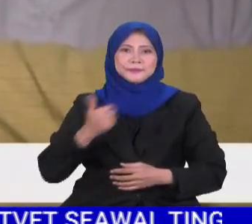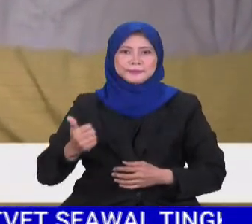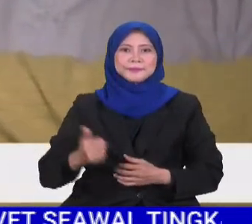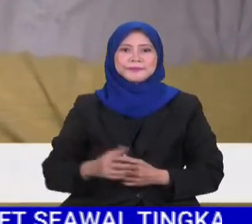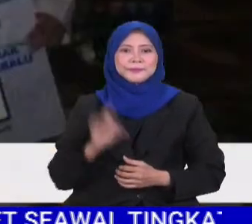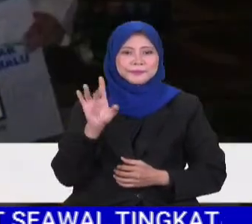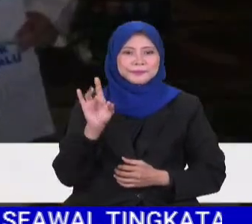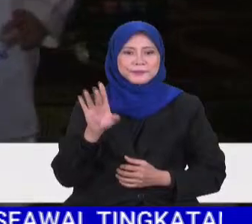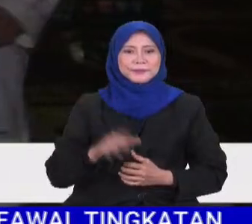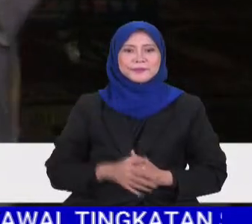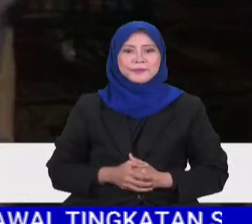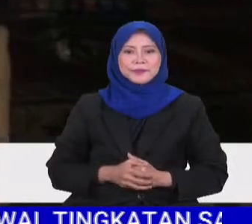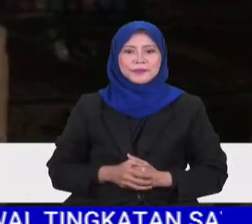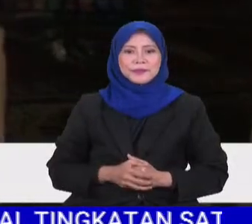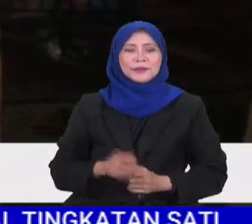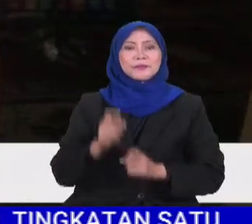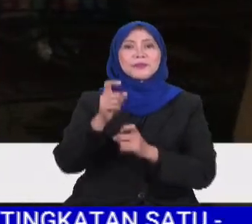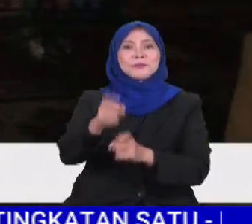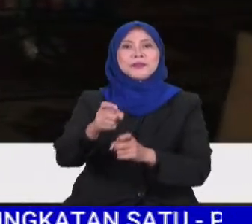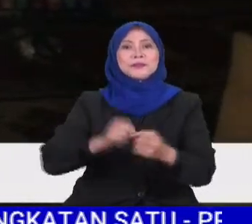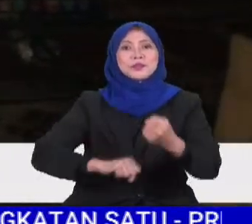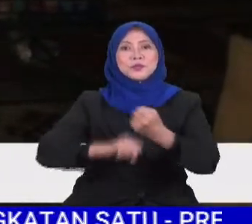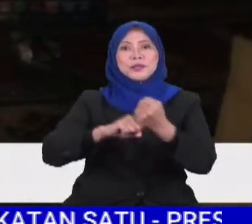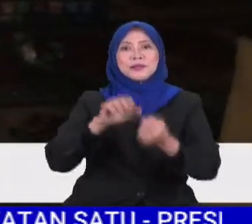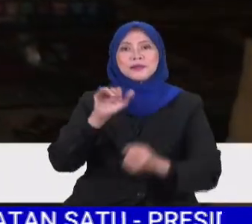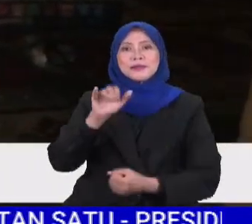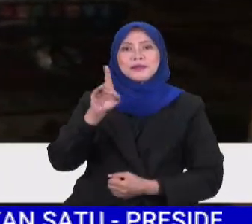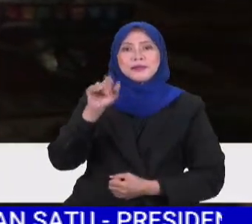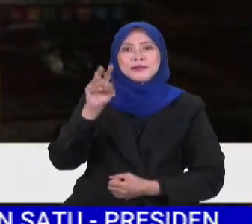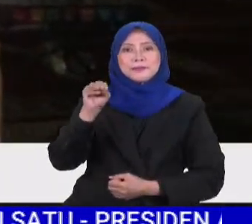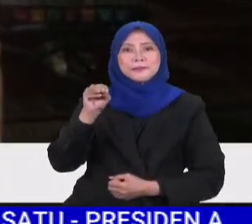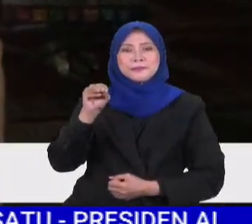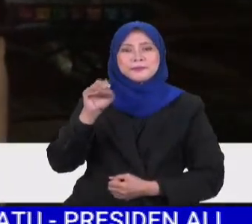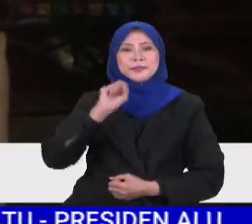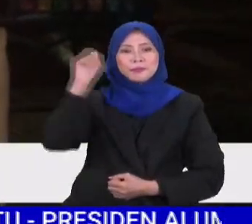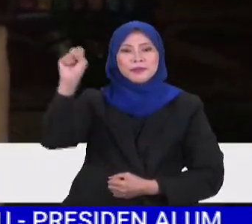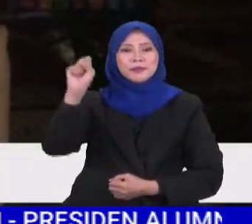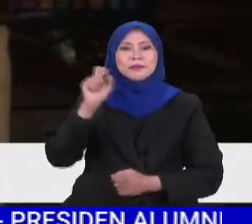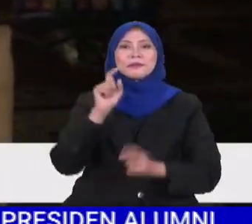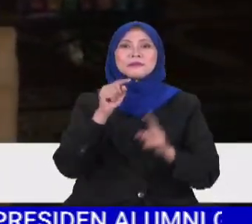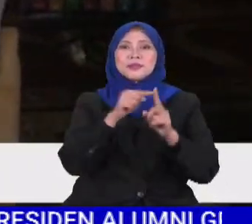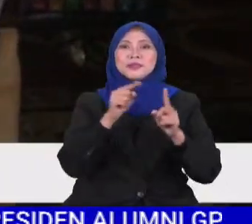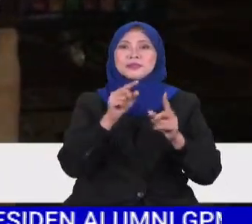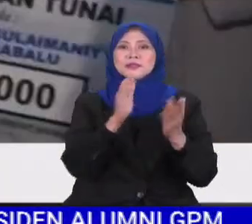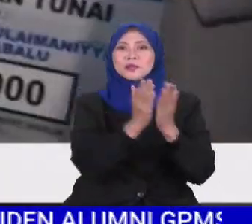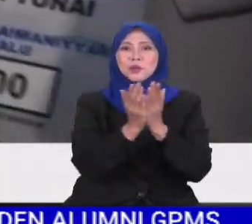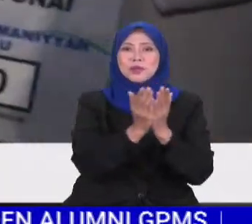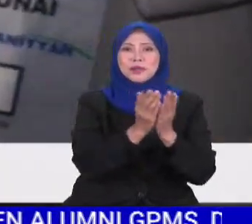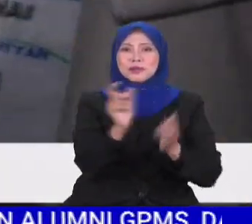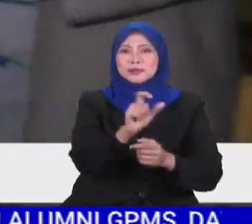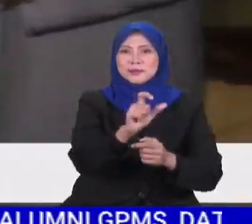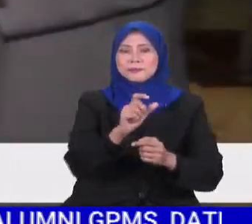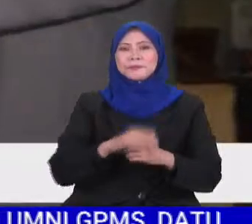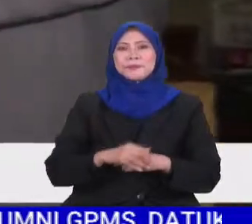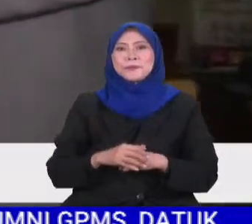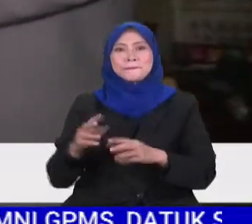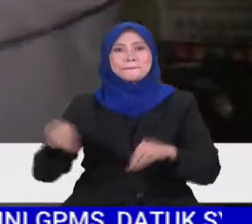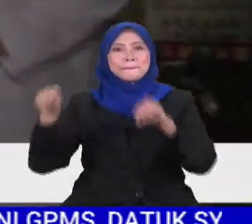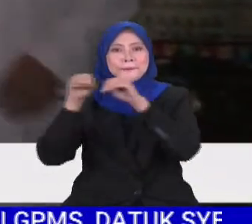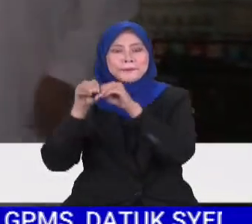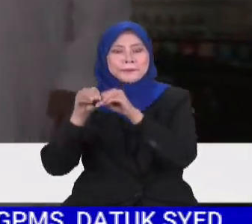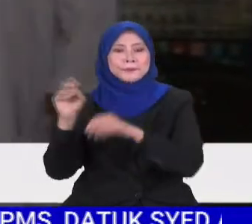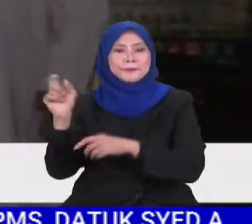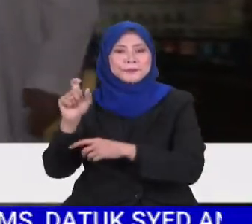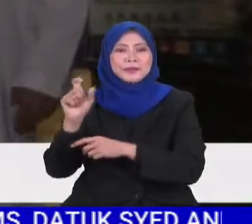insya-allah turut diadakan penyampaian sumbangan yadim Sabah kepada Madrasah tahfiz al-mubarak masjid bandaraya mah tahfiz